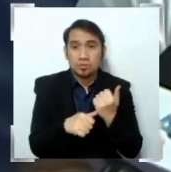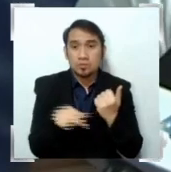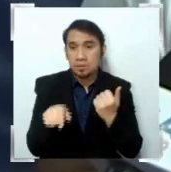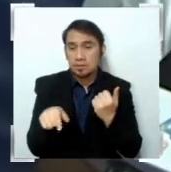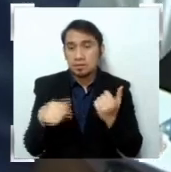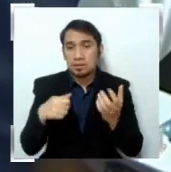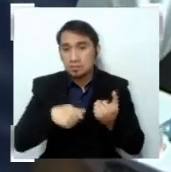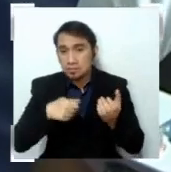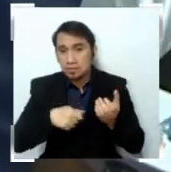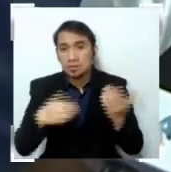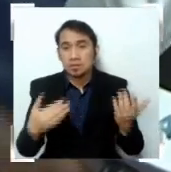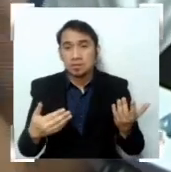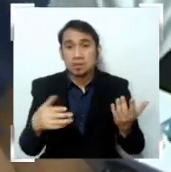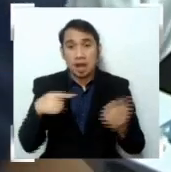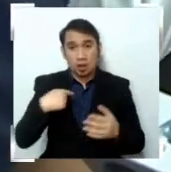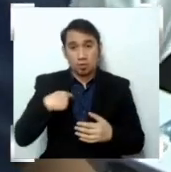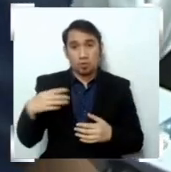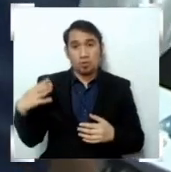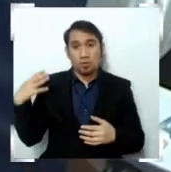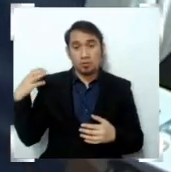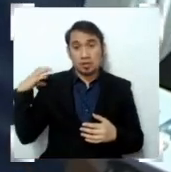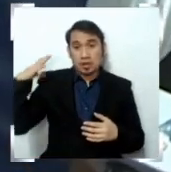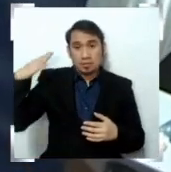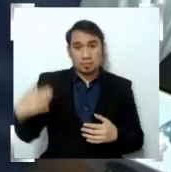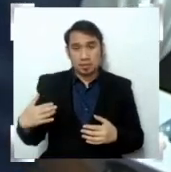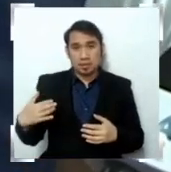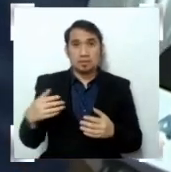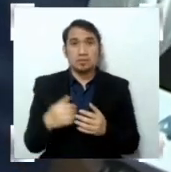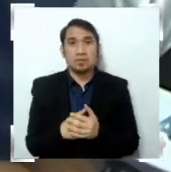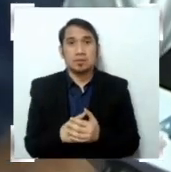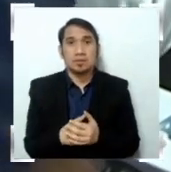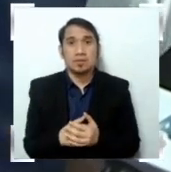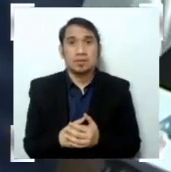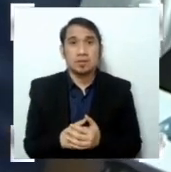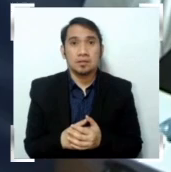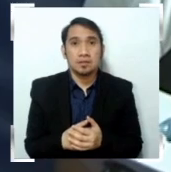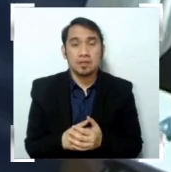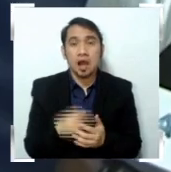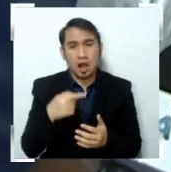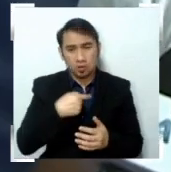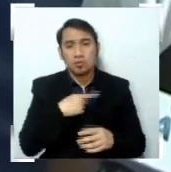bilang barangay captain tatao ko po sa inyo ang marina